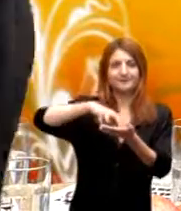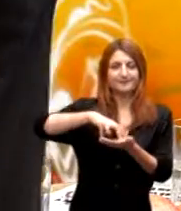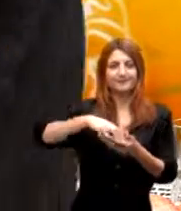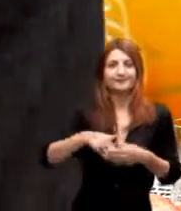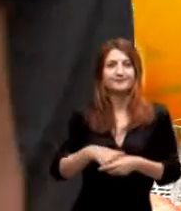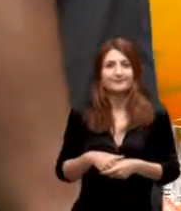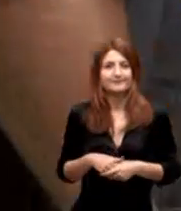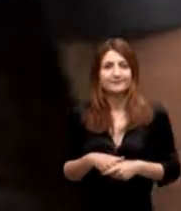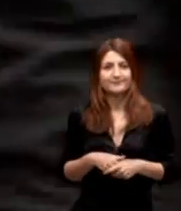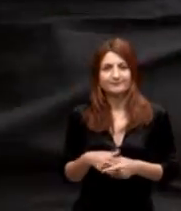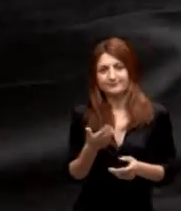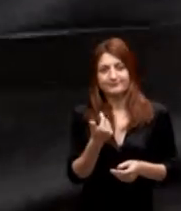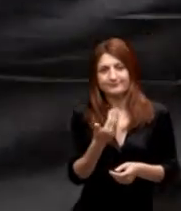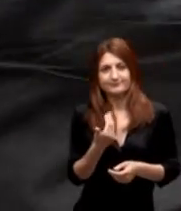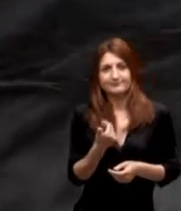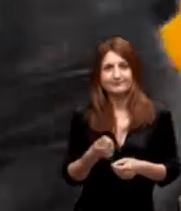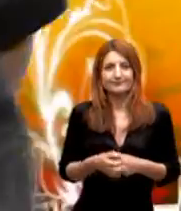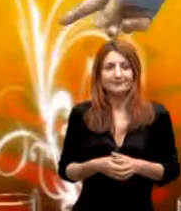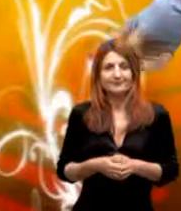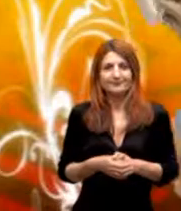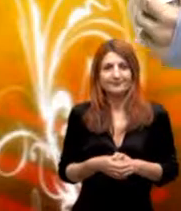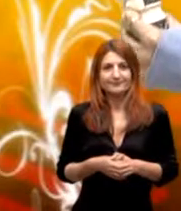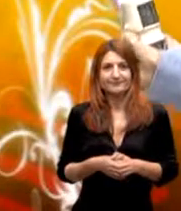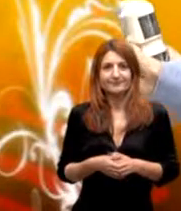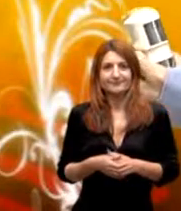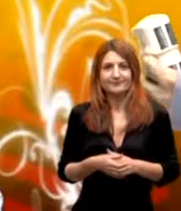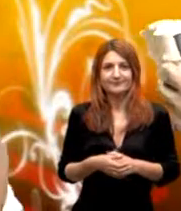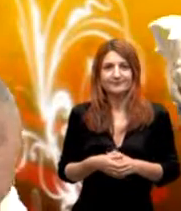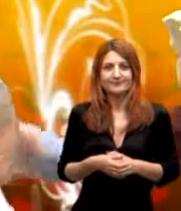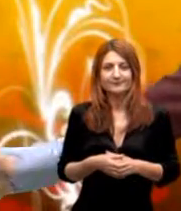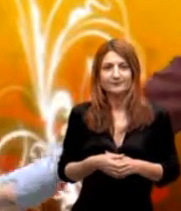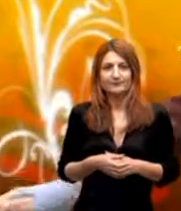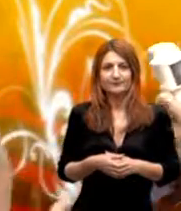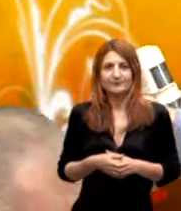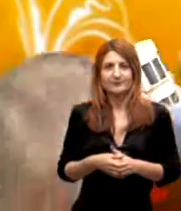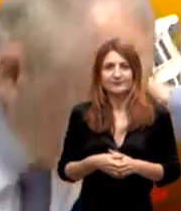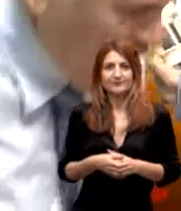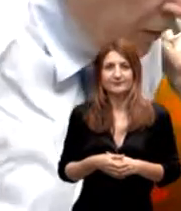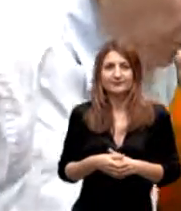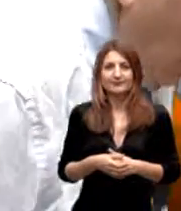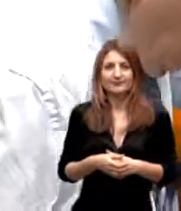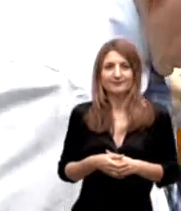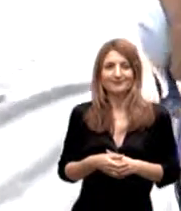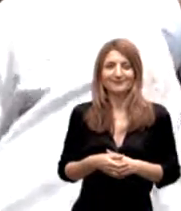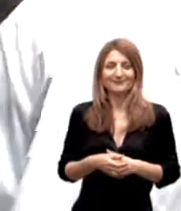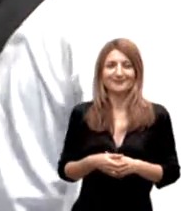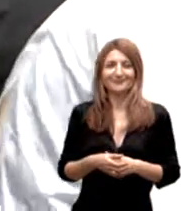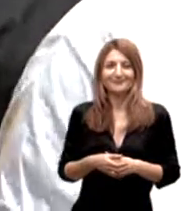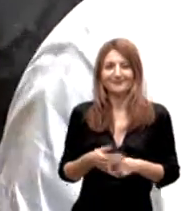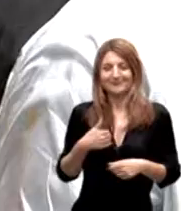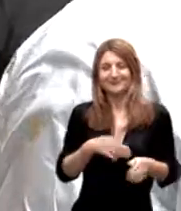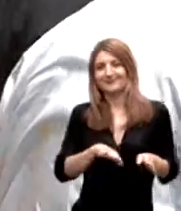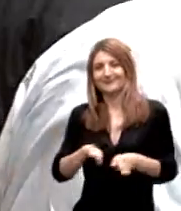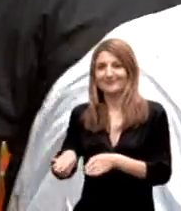Odi ovdje, molim te. Doktor Košić, evo. Dobro, evo i sad ćeš tu